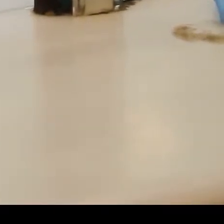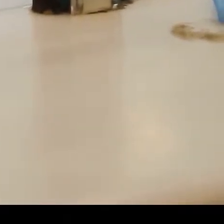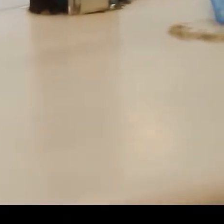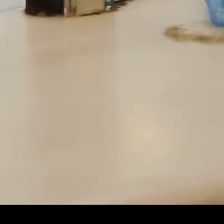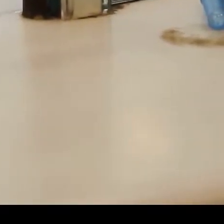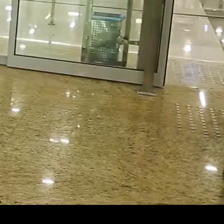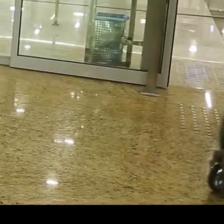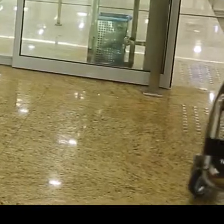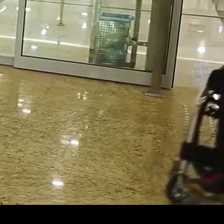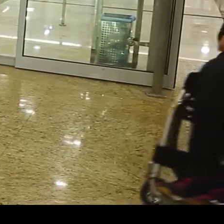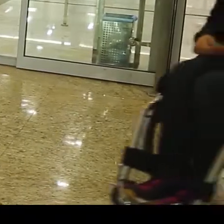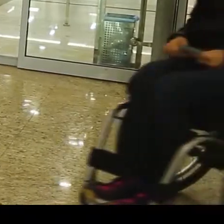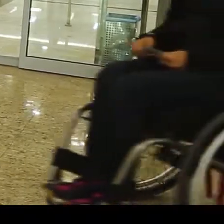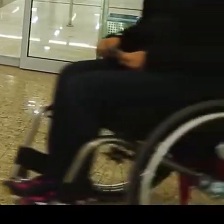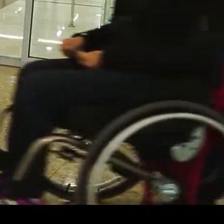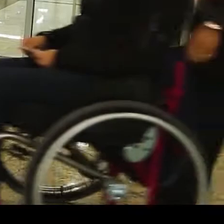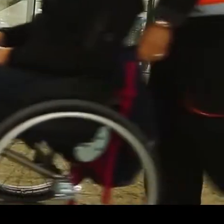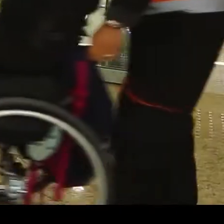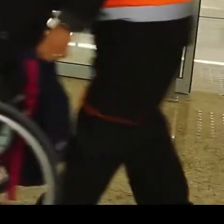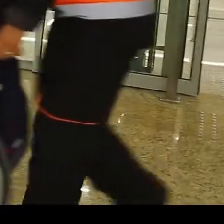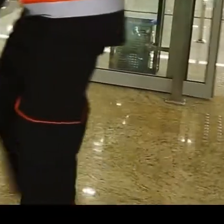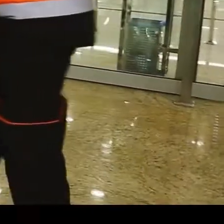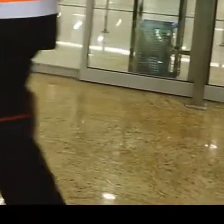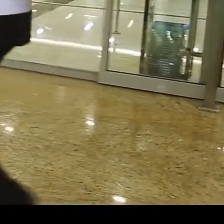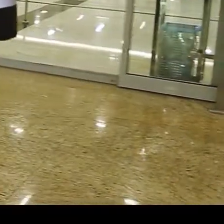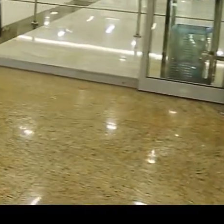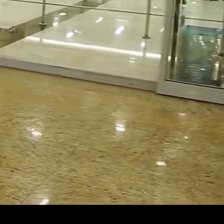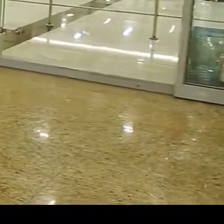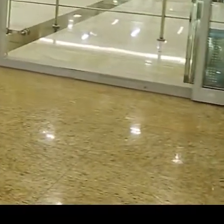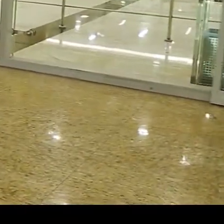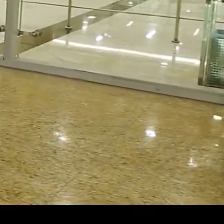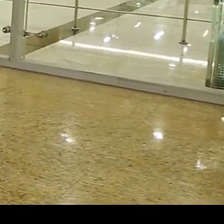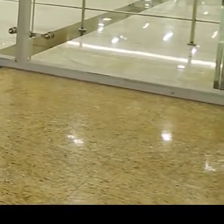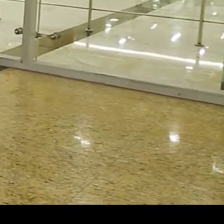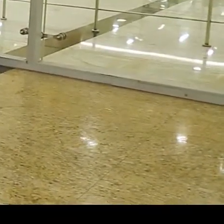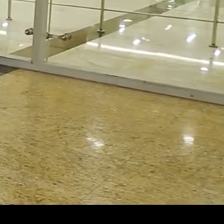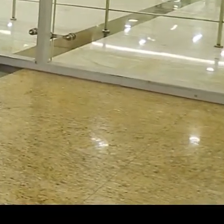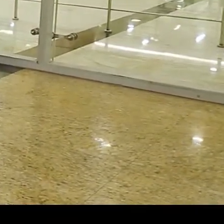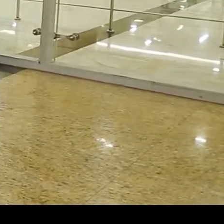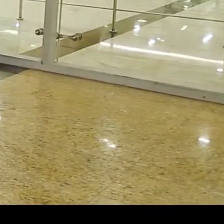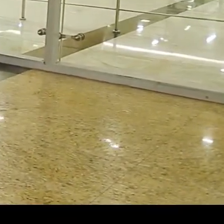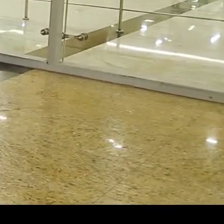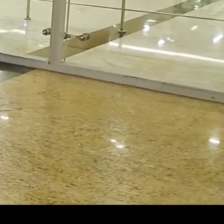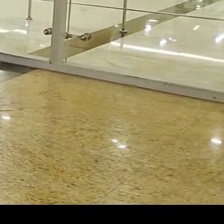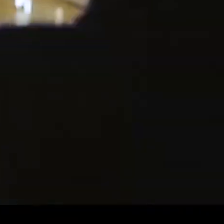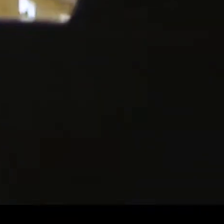yolcu kimliğini ve biletini uzattı. Yine birlikte bilet kontrol noktasından geçip asansörle aşağıya